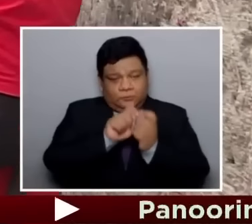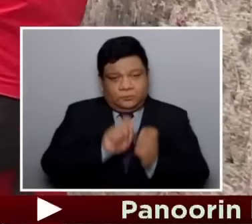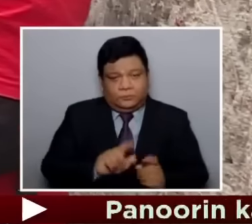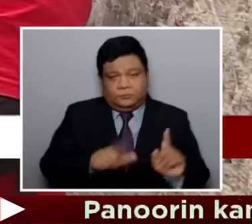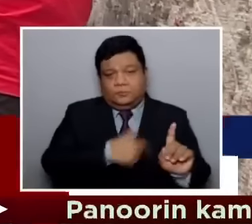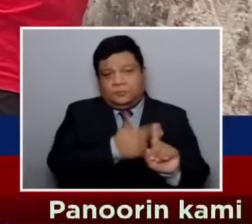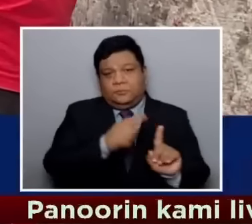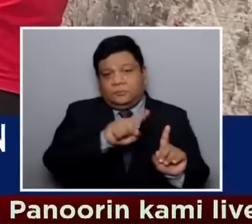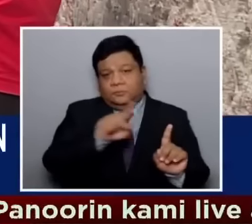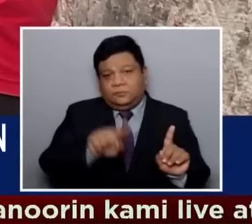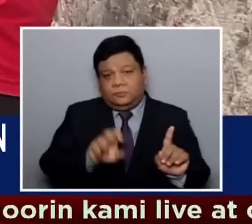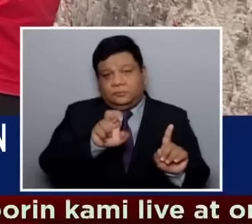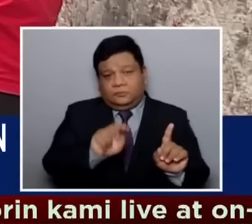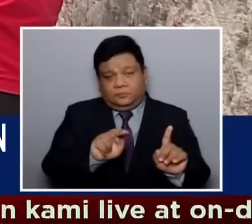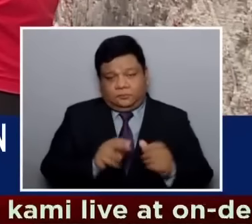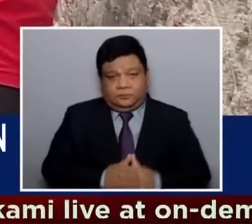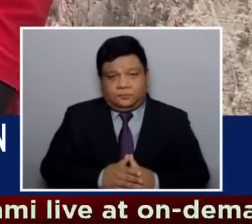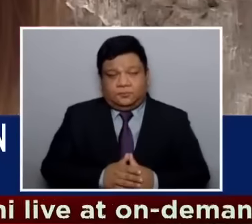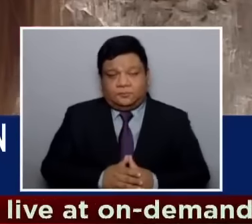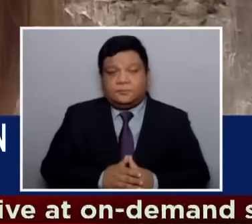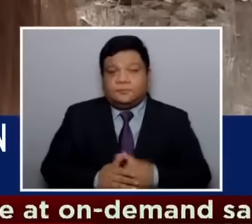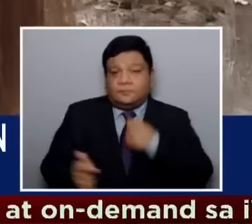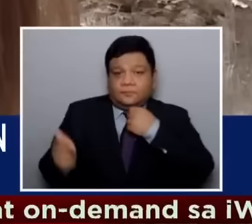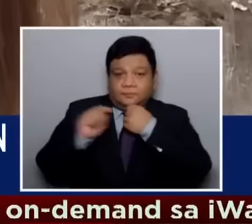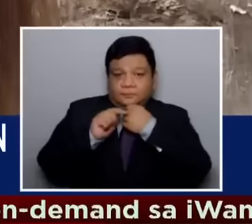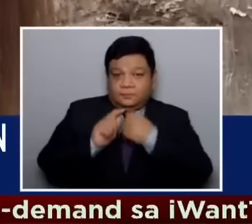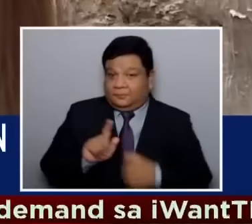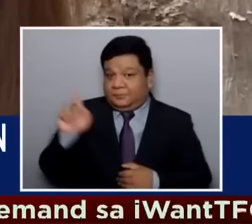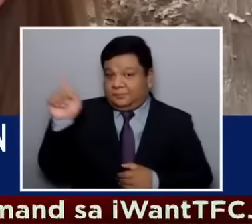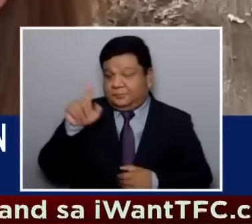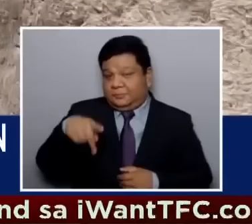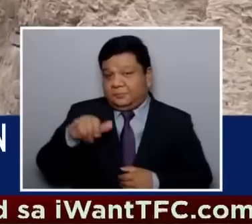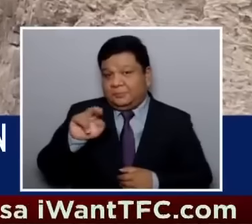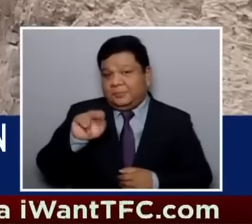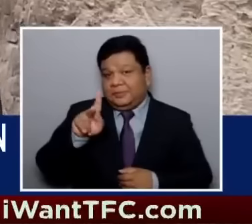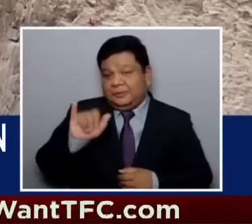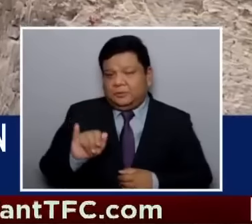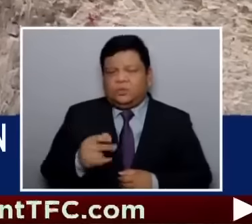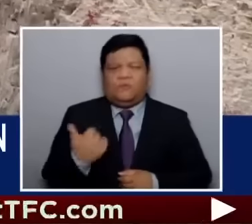Dalawa ang anak ni Pinky. Hindi laging may trabaho ang asawa niyang construction worker,